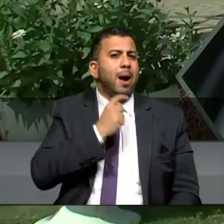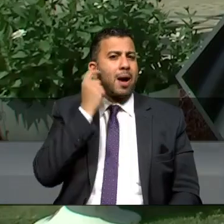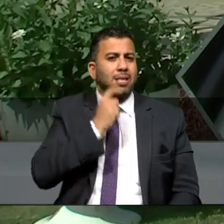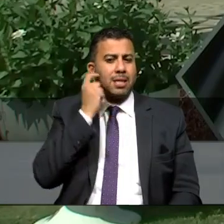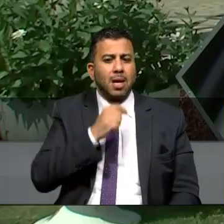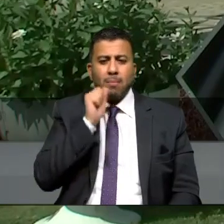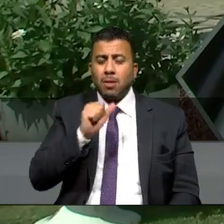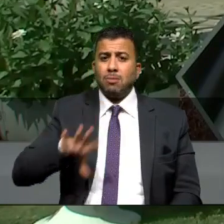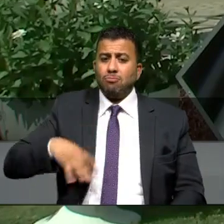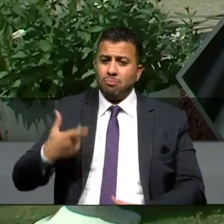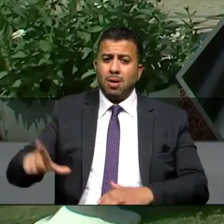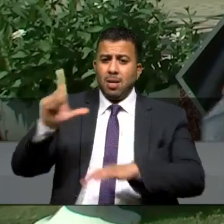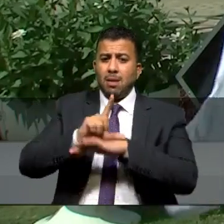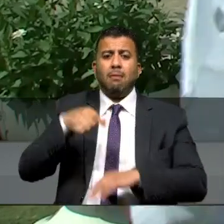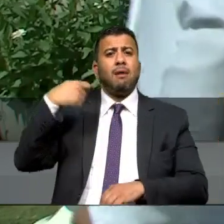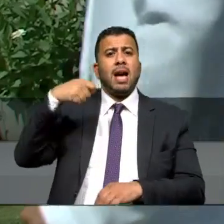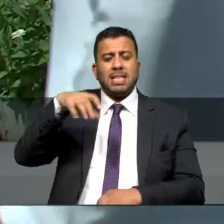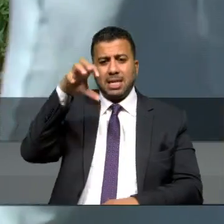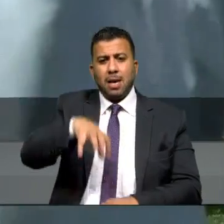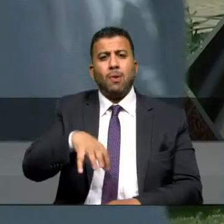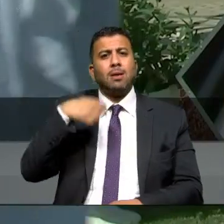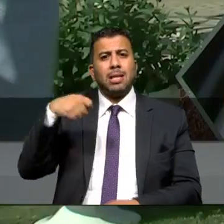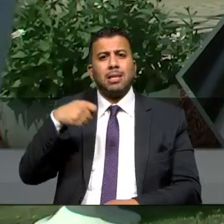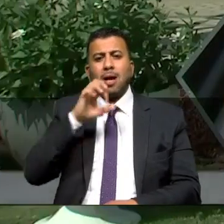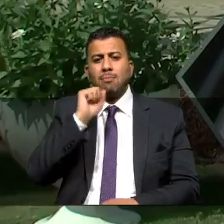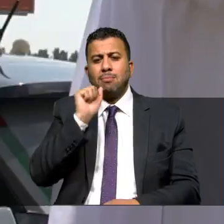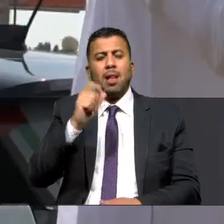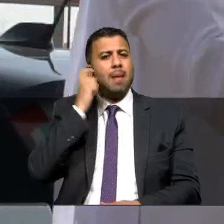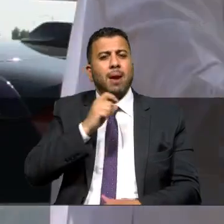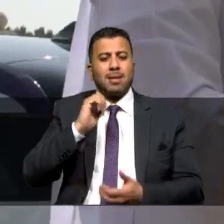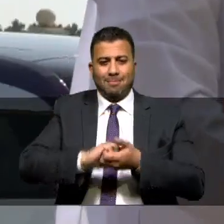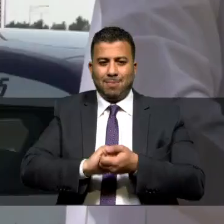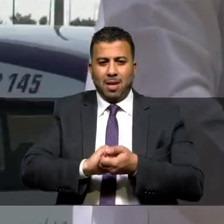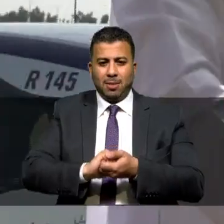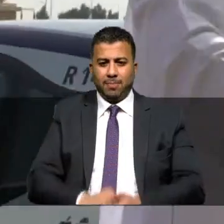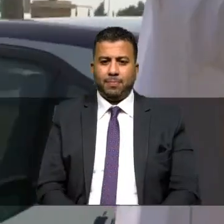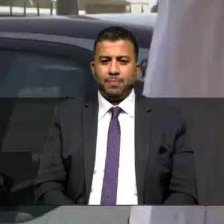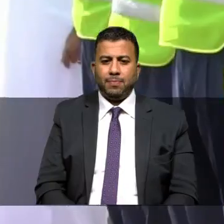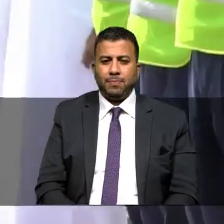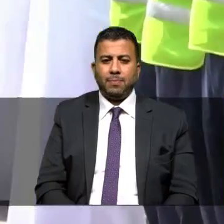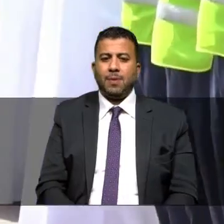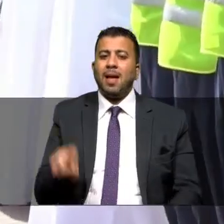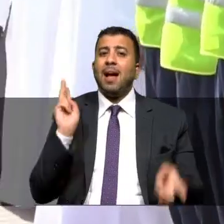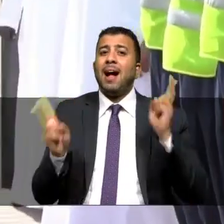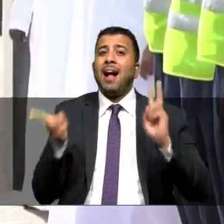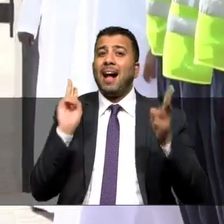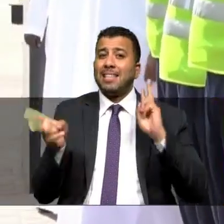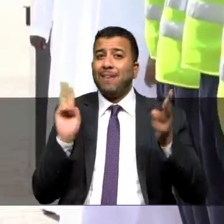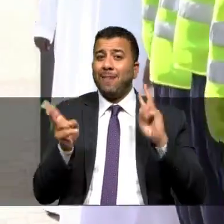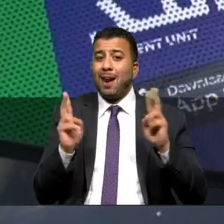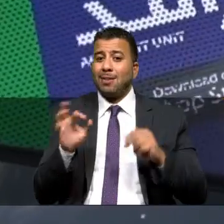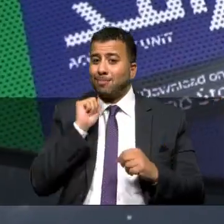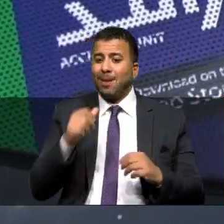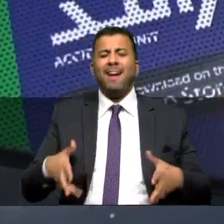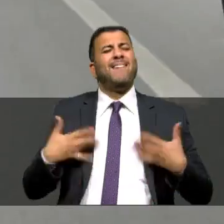تولي سيدي صاحب السمو رئيس دولة رئاسة دولة الإمارات العربية المتحدة. تأتي هذه الاحتفالات لتترجم